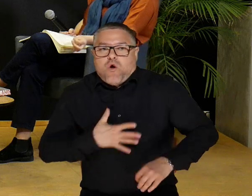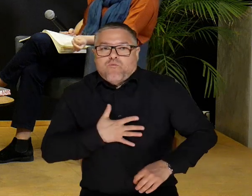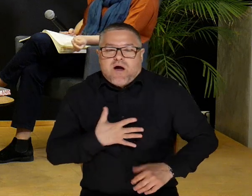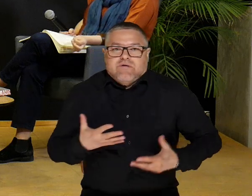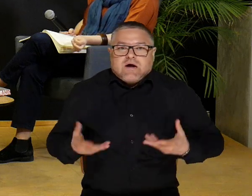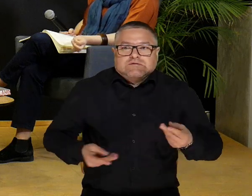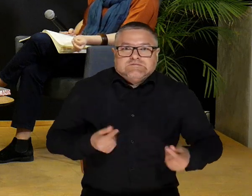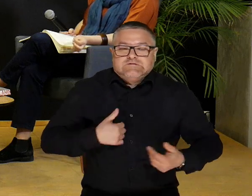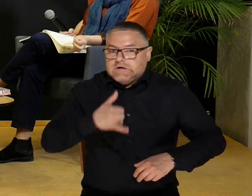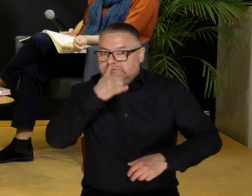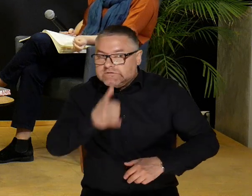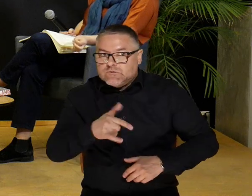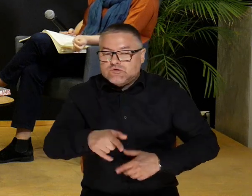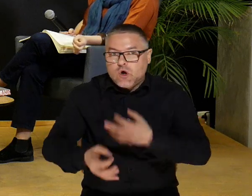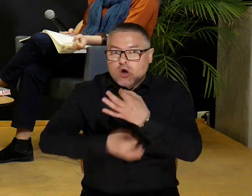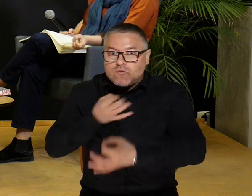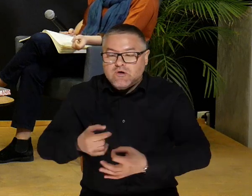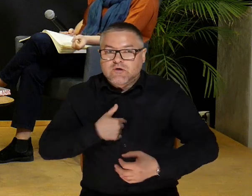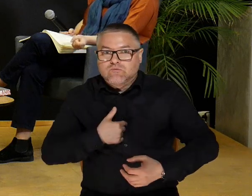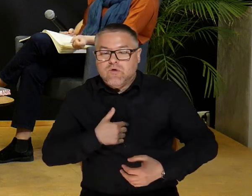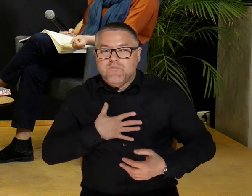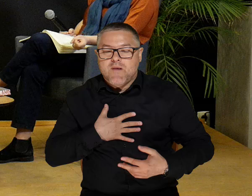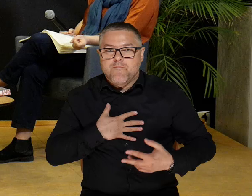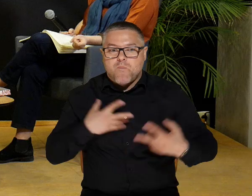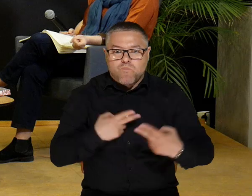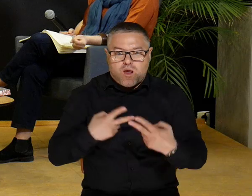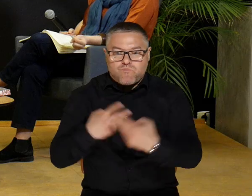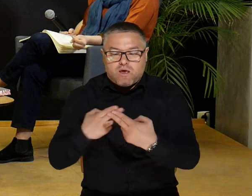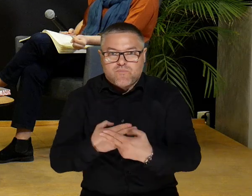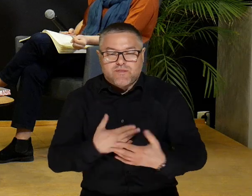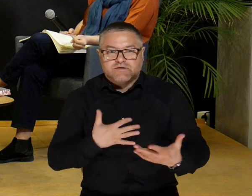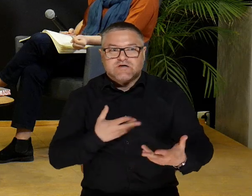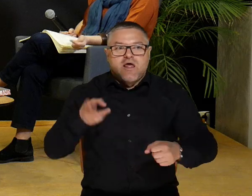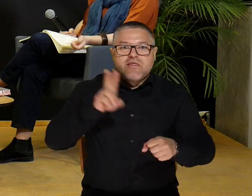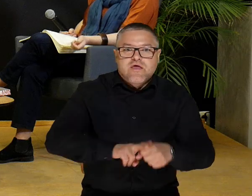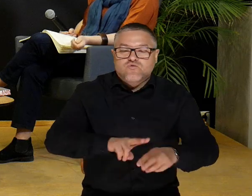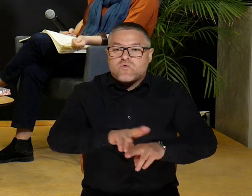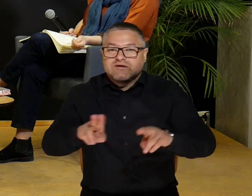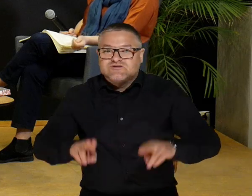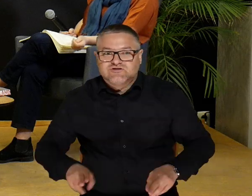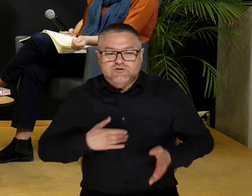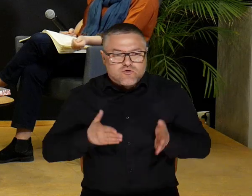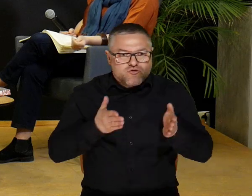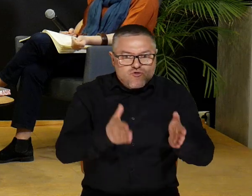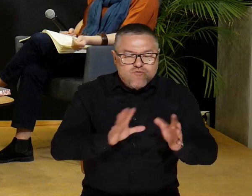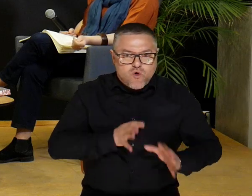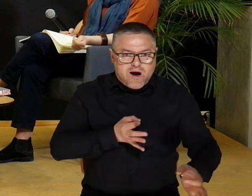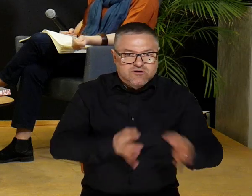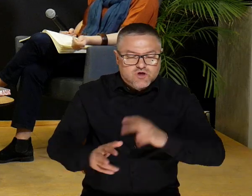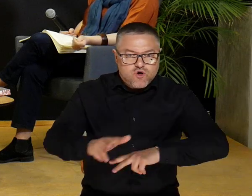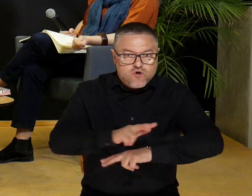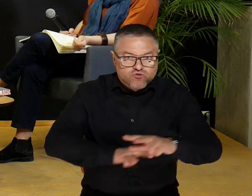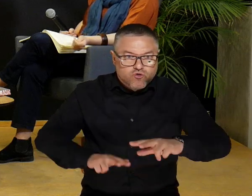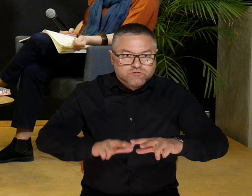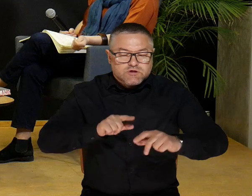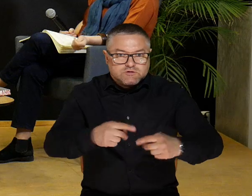ja nie mogę tego opowiedzieć, bo jestem poblokowana, dlatego że pewne właśnie ścieżki w historii mojej rodziny chociażby